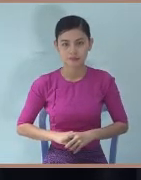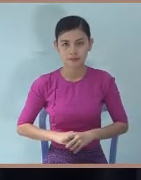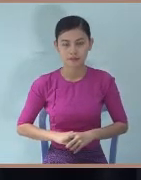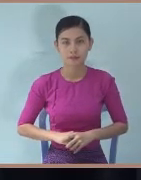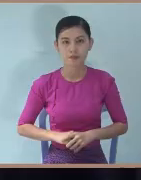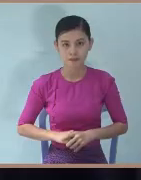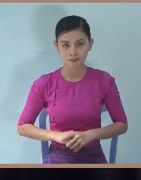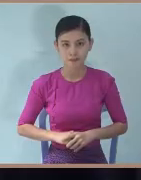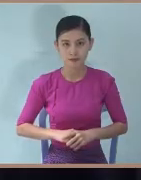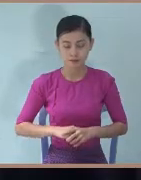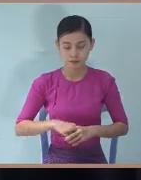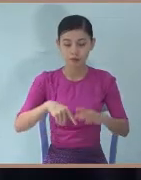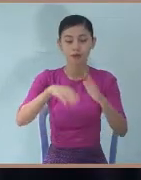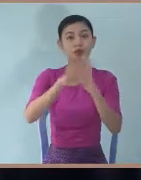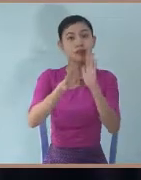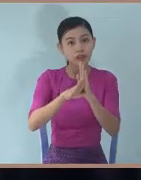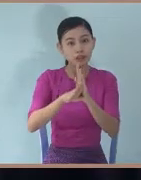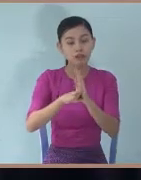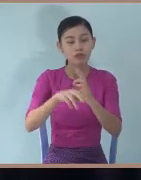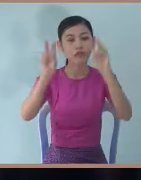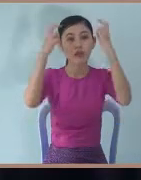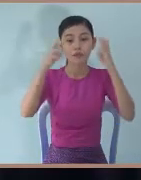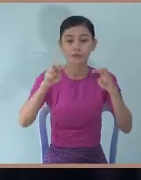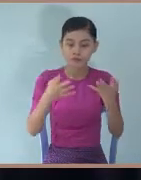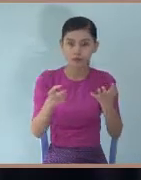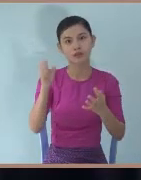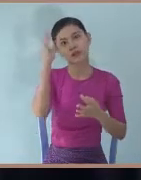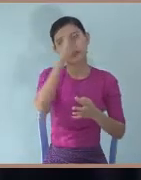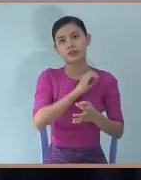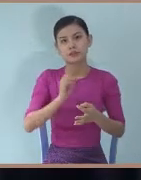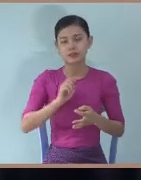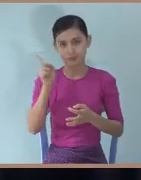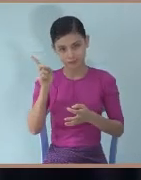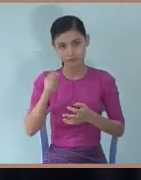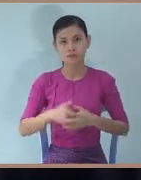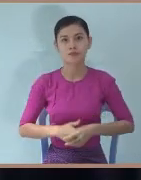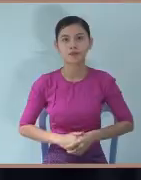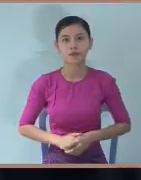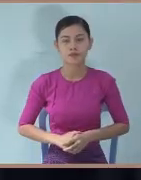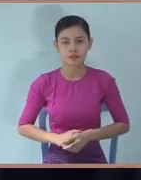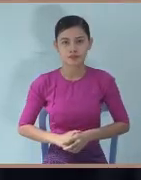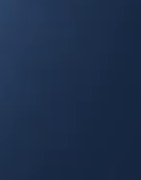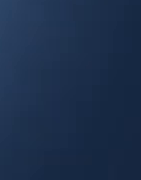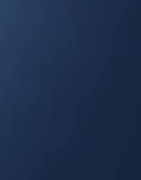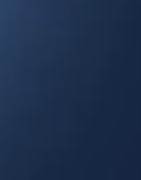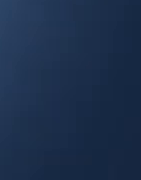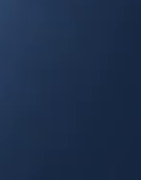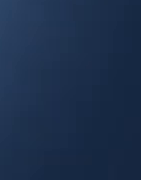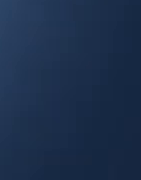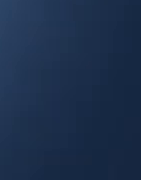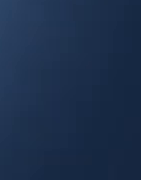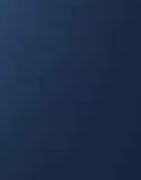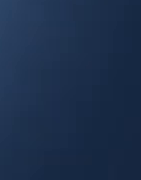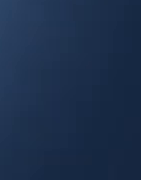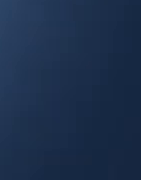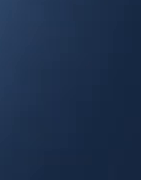ပူတဲ့တင်ဆက်ပေးသွားမှာဖြစ်ပါတယ်ရှင်။ကျွန်တော်ဒီတစ်ပတ်အတွက်ရေးချယ်ထားတာကတော့ကချင်ပြည်နယ်ဖြစ်ပါတယ်။